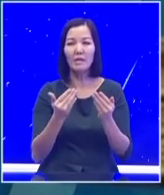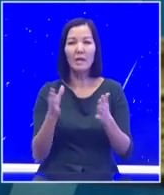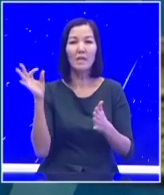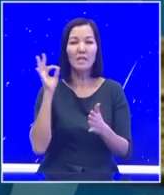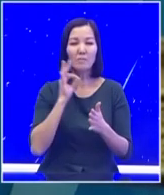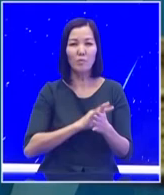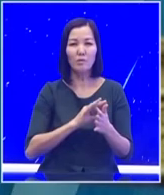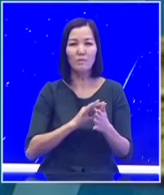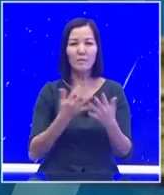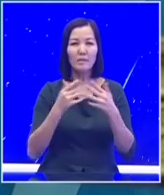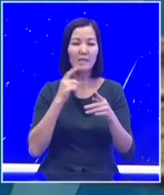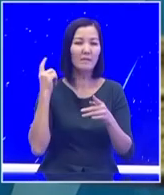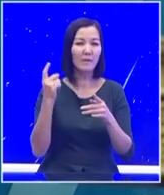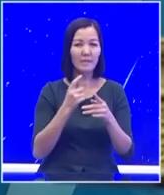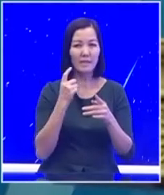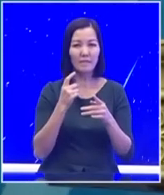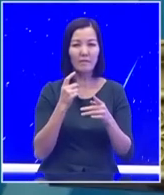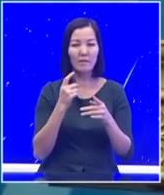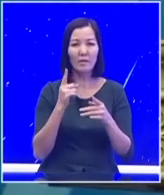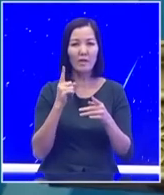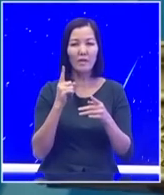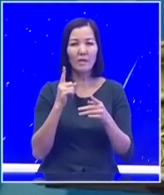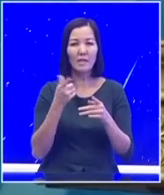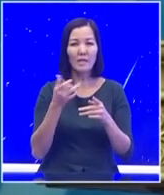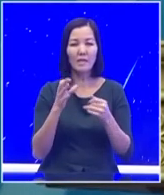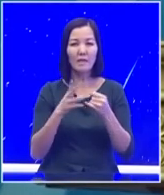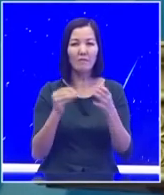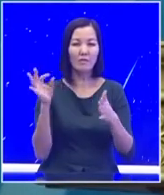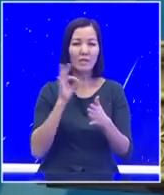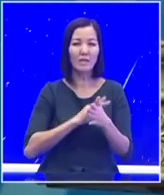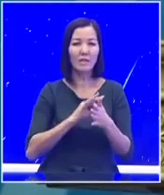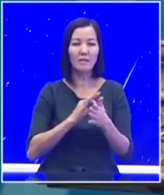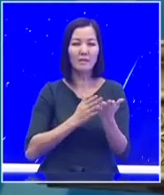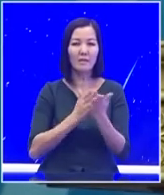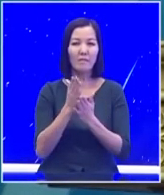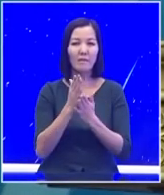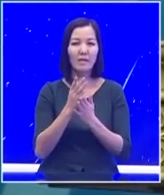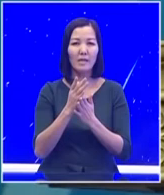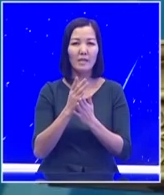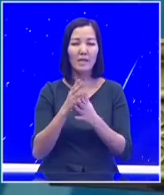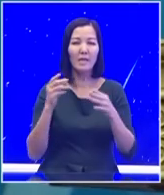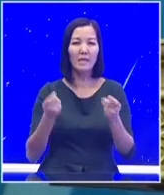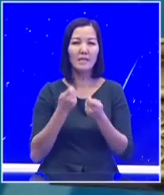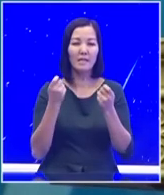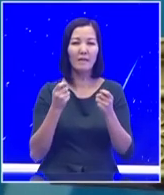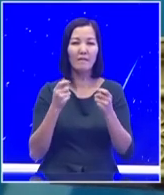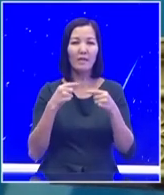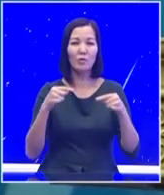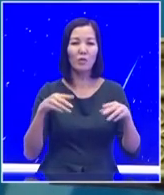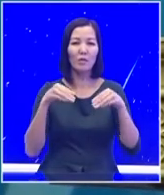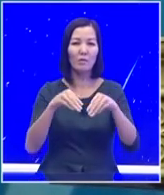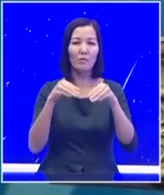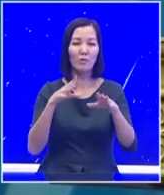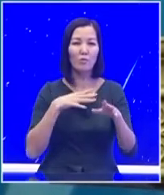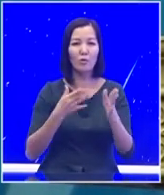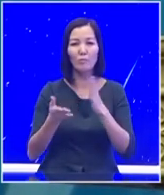Используемых в сельском хозяйстве у нас 75 тысяч гектаров земли. Земли ориентированы под зерновые, бобовые и другие культуры. Также